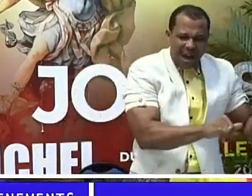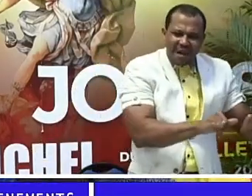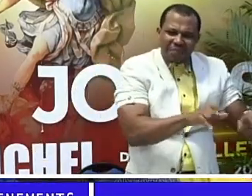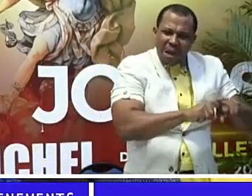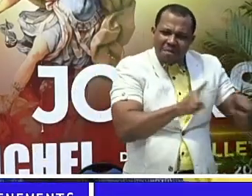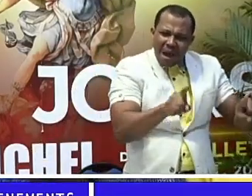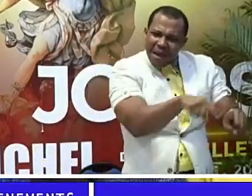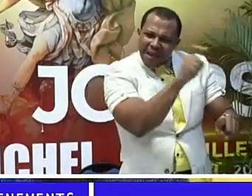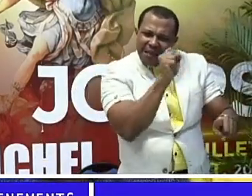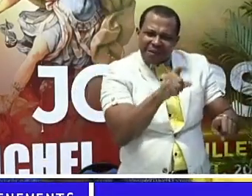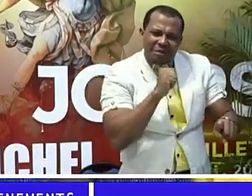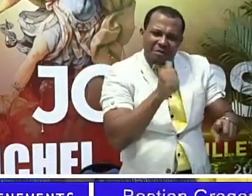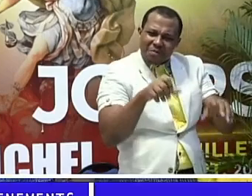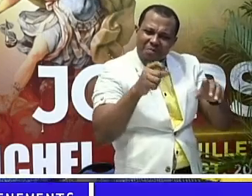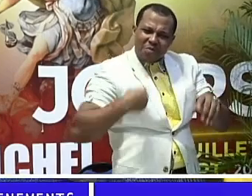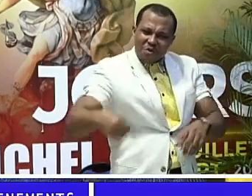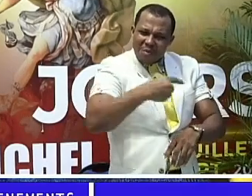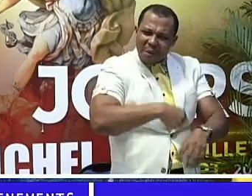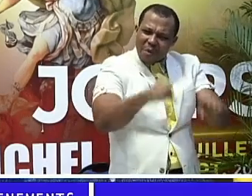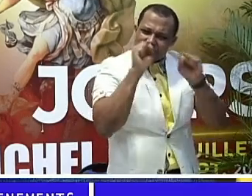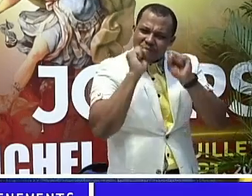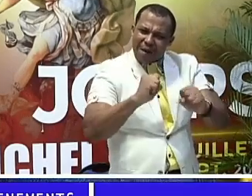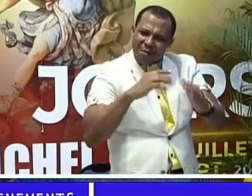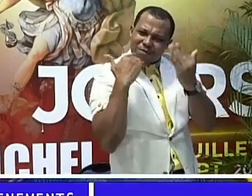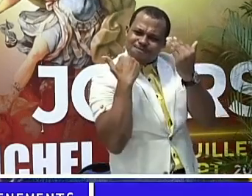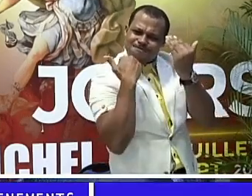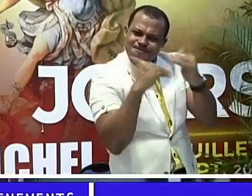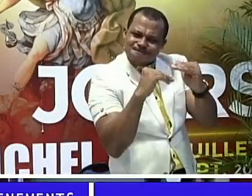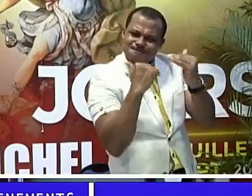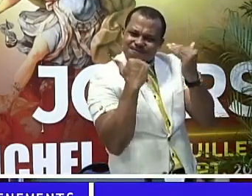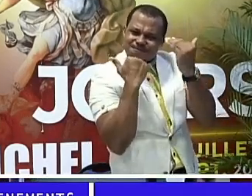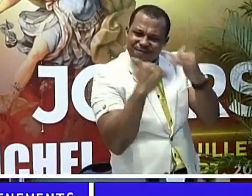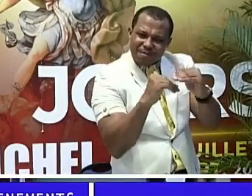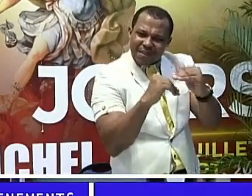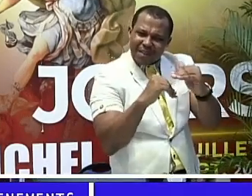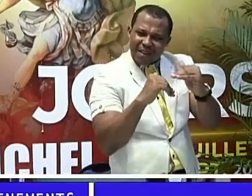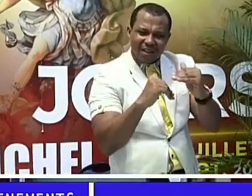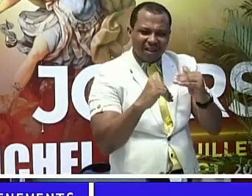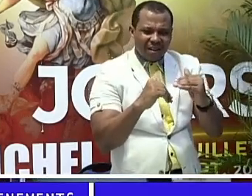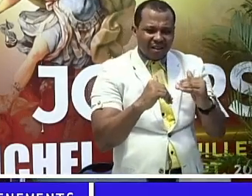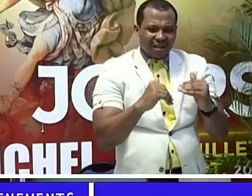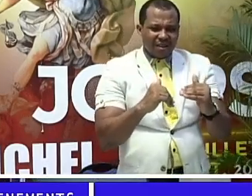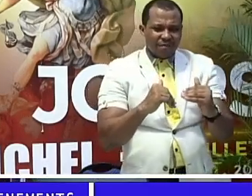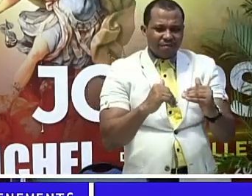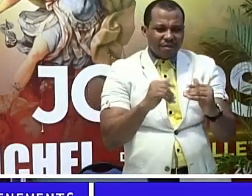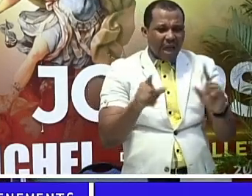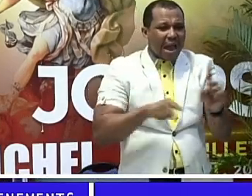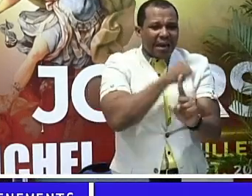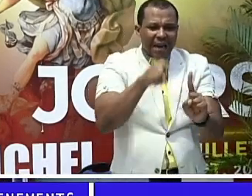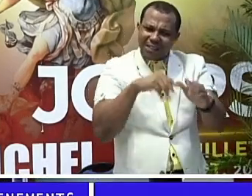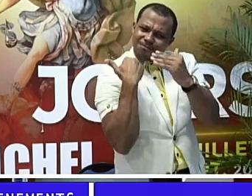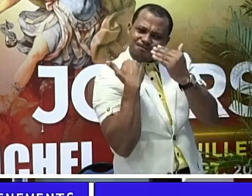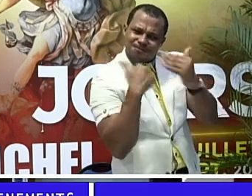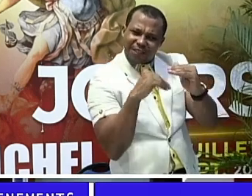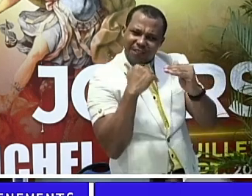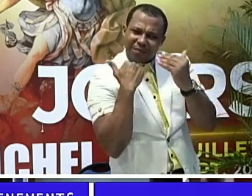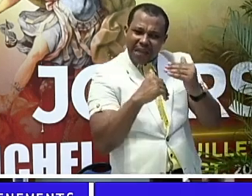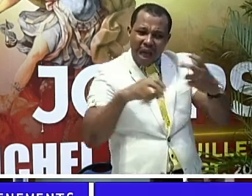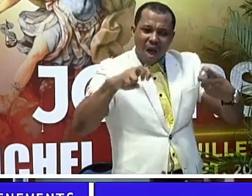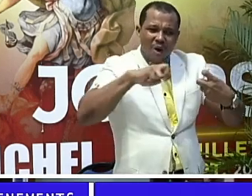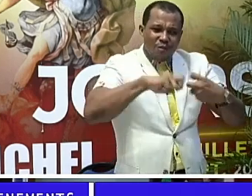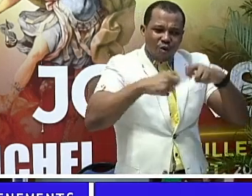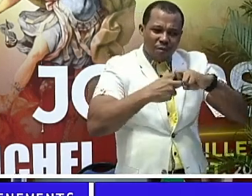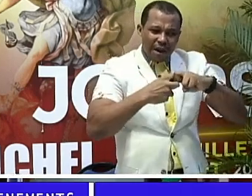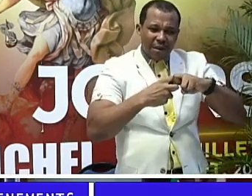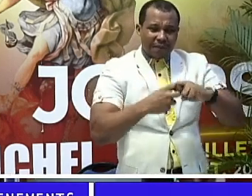par une possibilité pour nous limiter les dégâts? Il aime parler de limiter les dégâts, et c'est